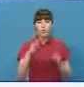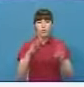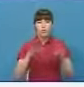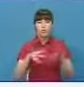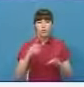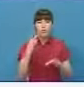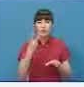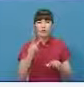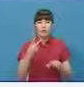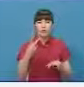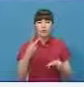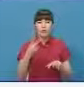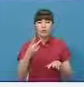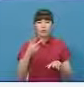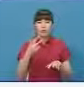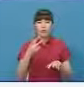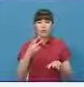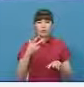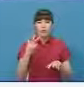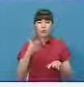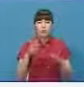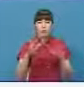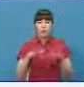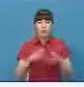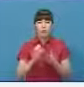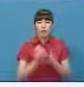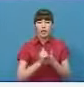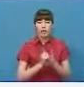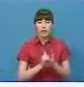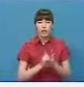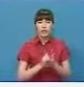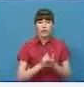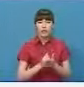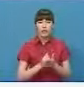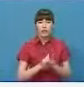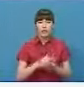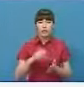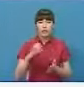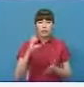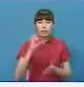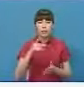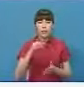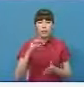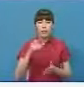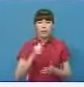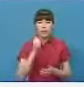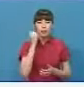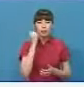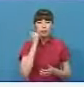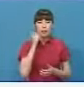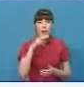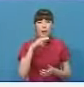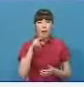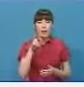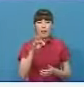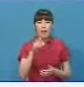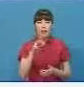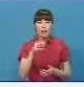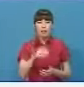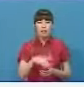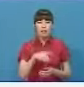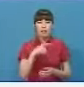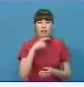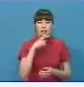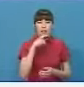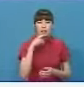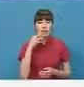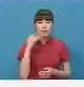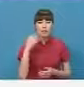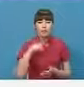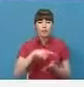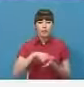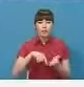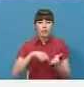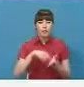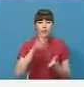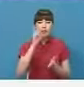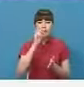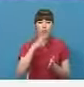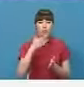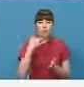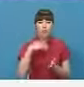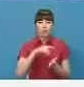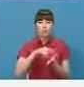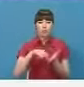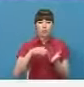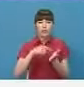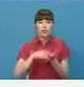2-ші, 2 3-ші орын алдық. Ол жерде Санкт-Петербург, Москва, Пенза, Россияның көп қалаларынан, Болгарияның көп қалаларынан